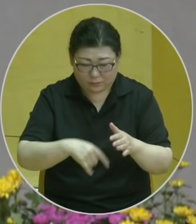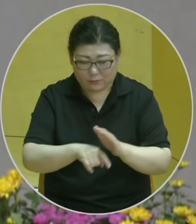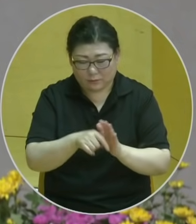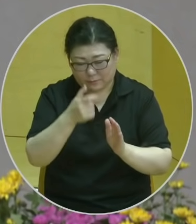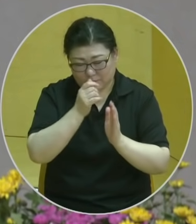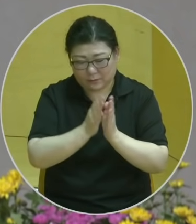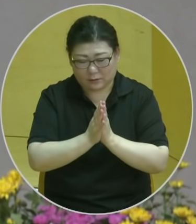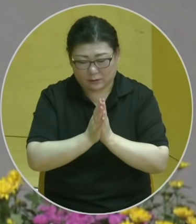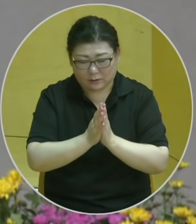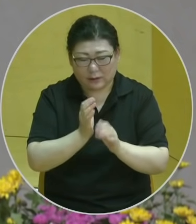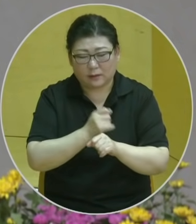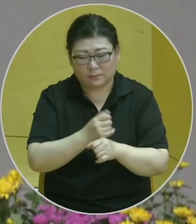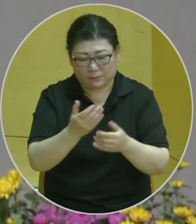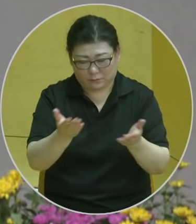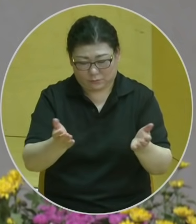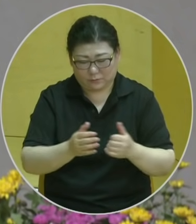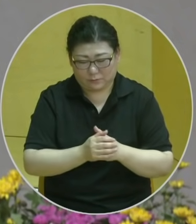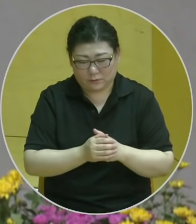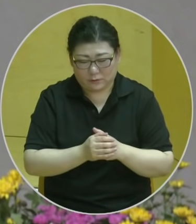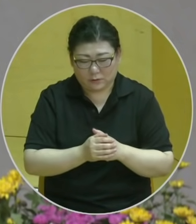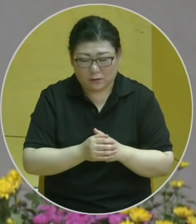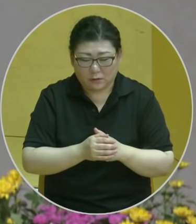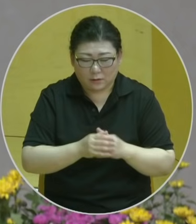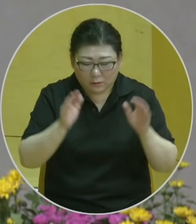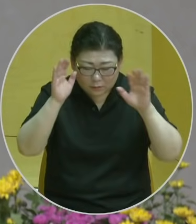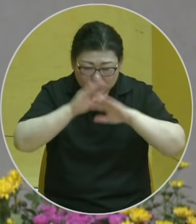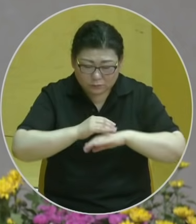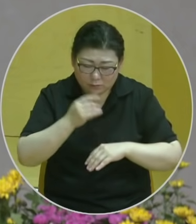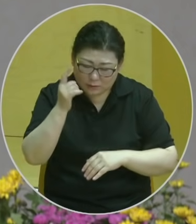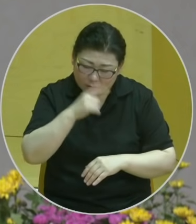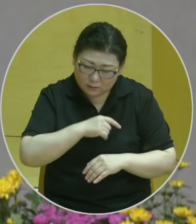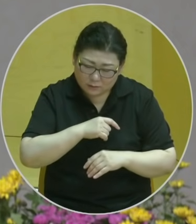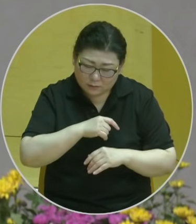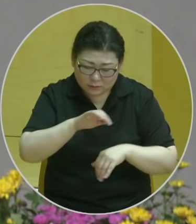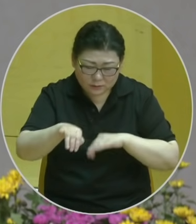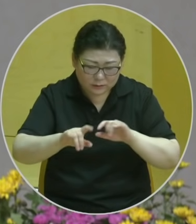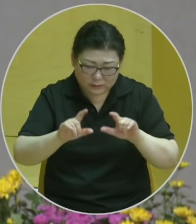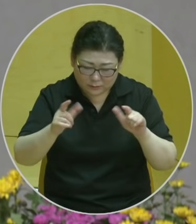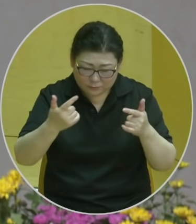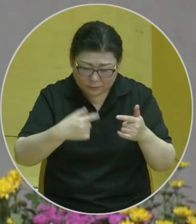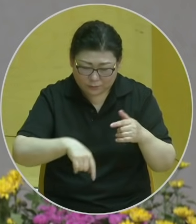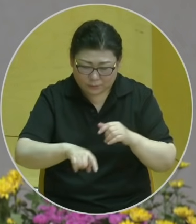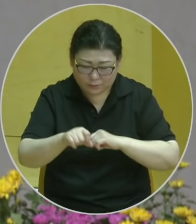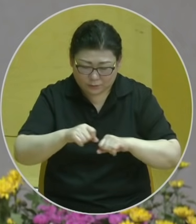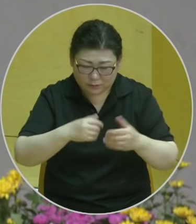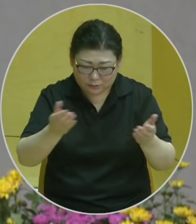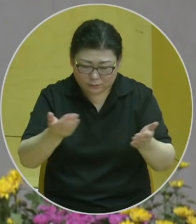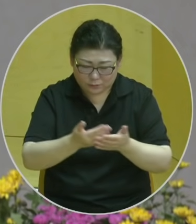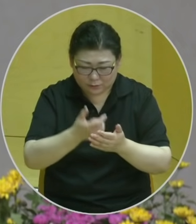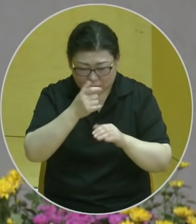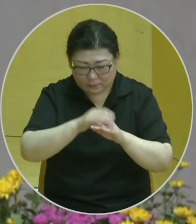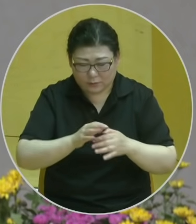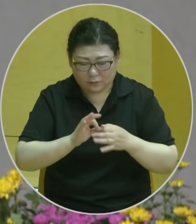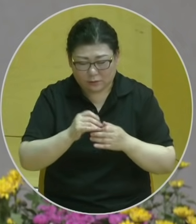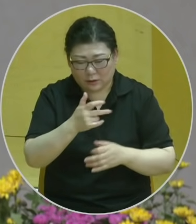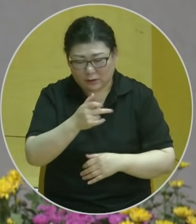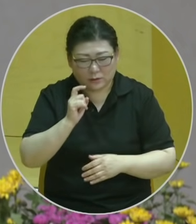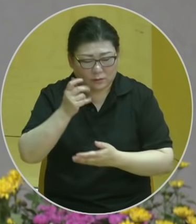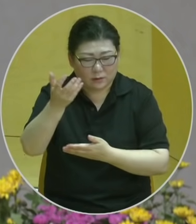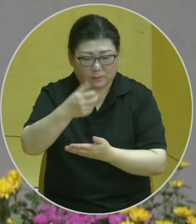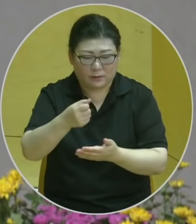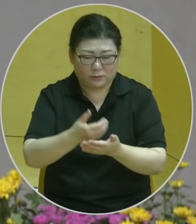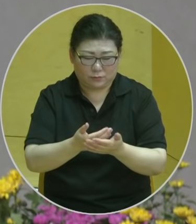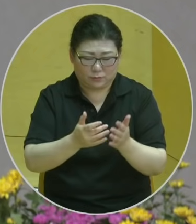주시옵소서. 하나님 어둠과 악한 영이 역사하지 못하도록 주님 함께하시고 오늘 예배를 통해서도 큰 영광 받아 주시옵소서.